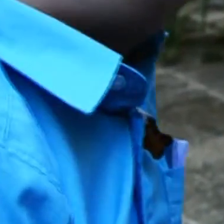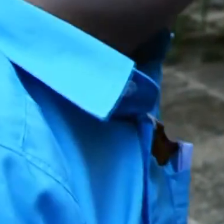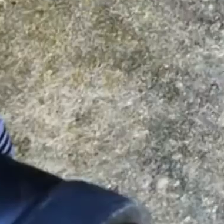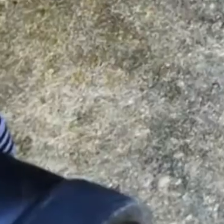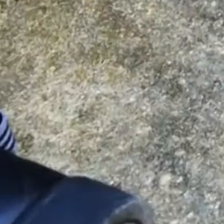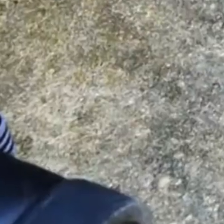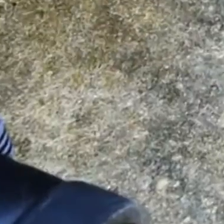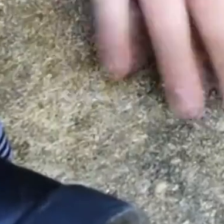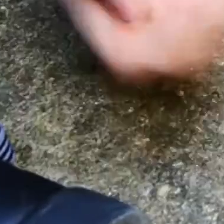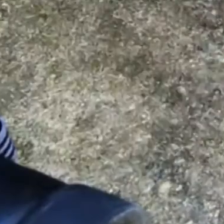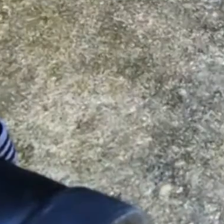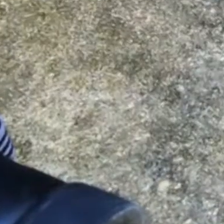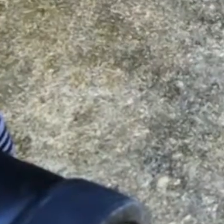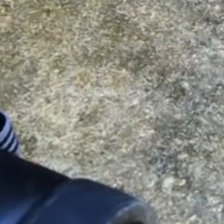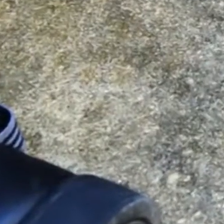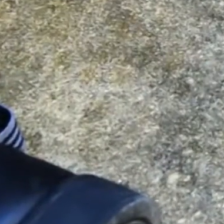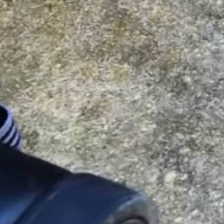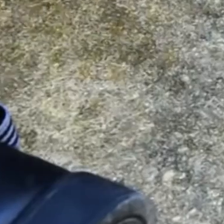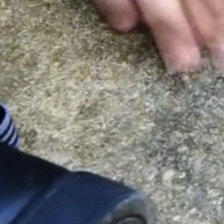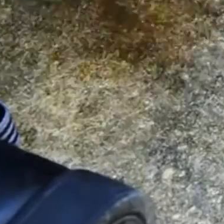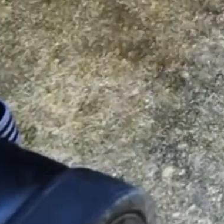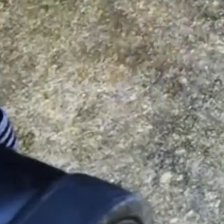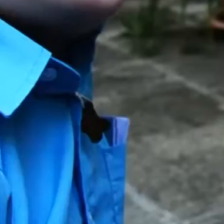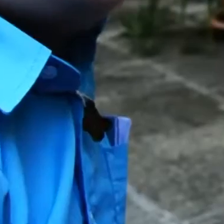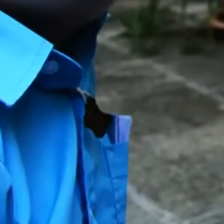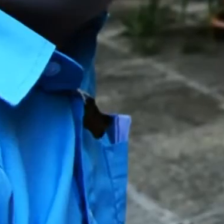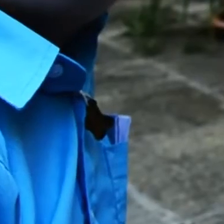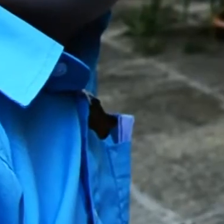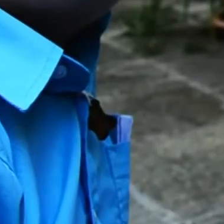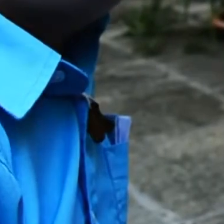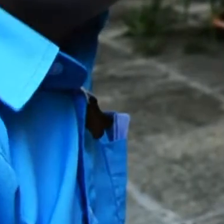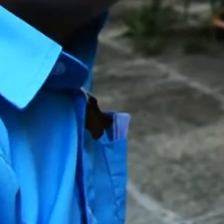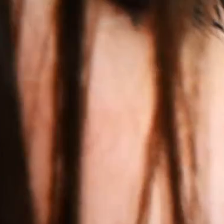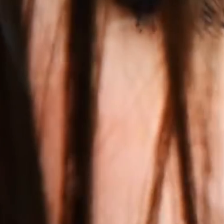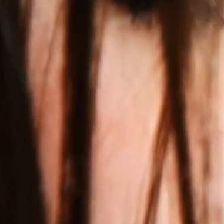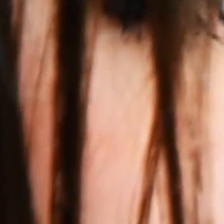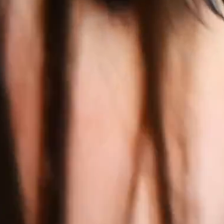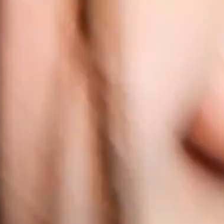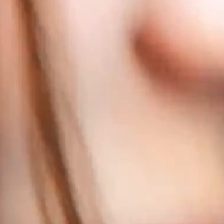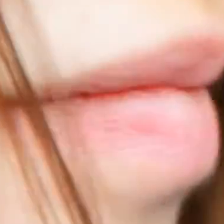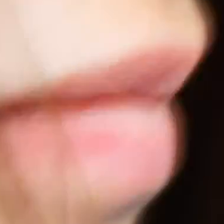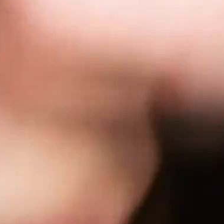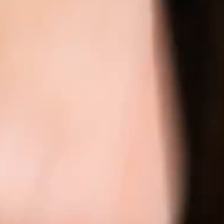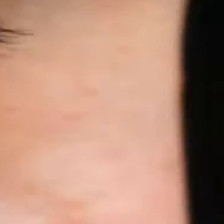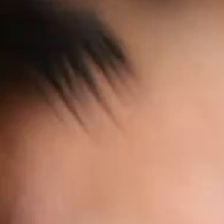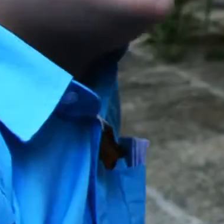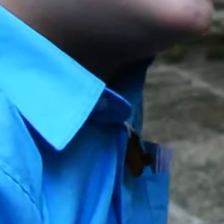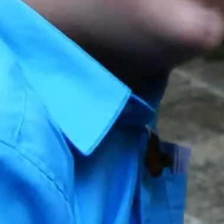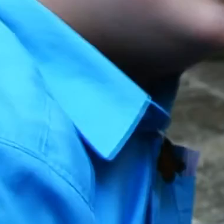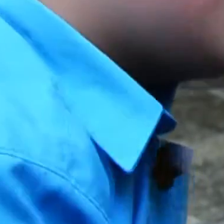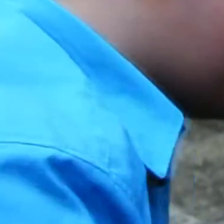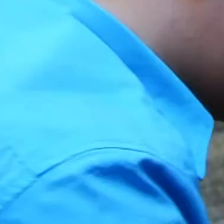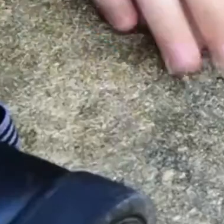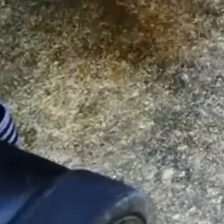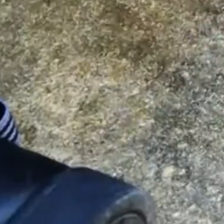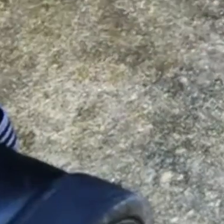Grazie mamma. Te la mi pezzo mi scudetti. Ti proni fora e una piaghi ena. Ti secondo fora e una piaghi dio. Poi tiri, puoi testare,